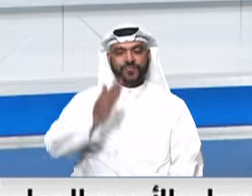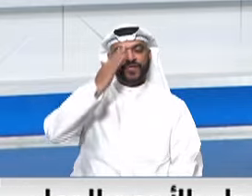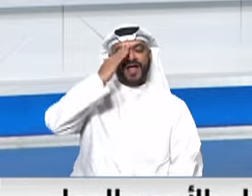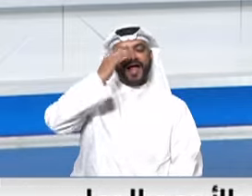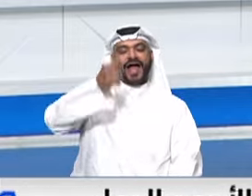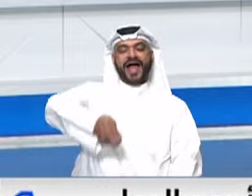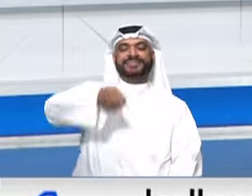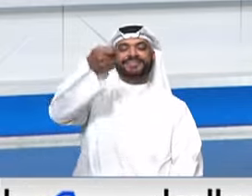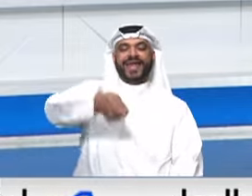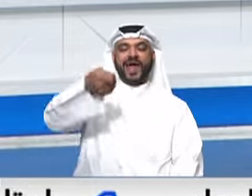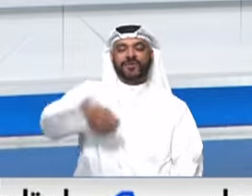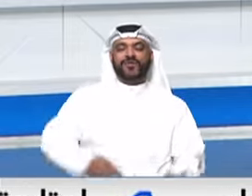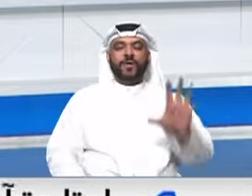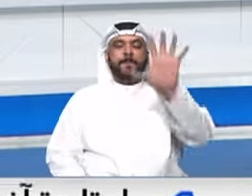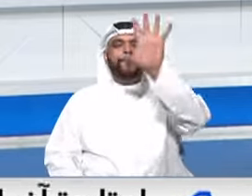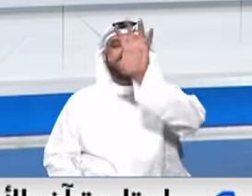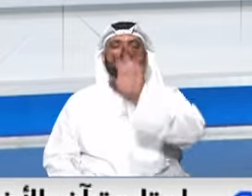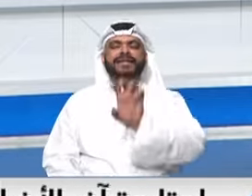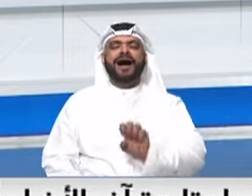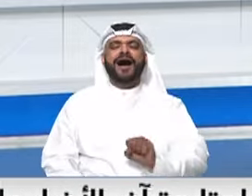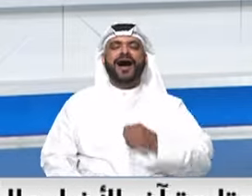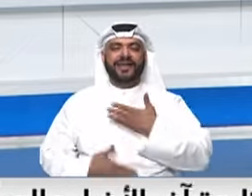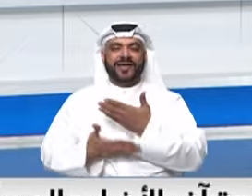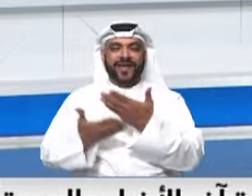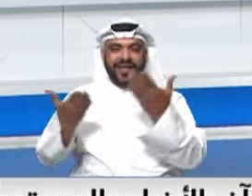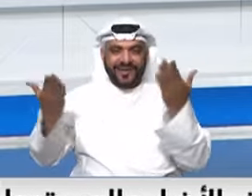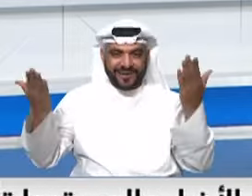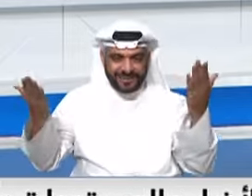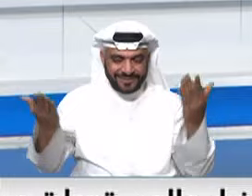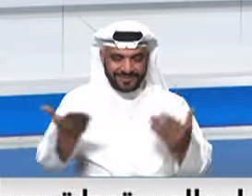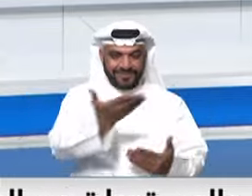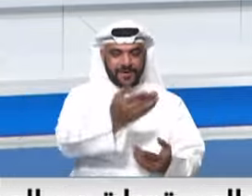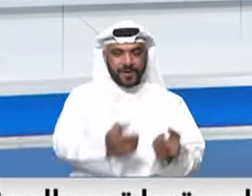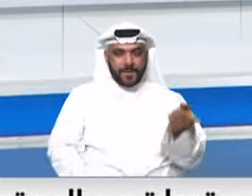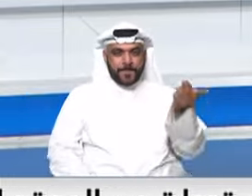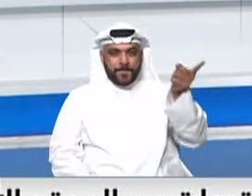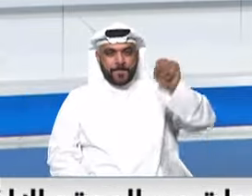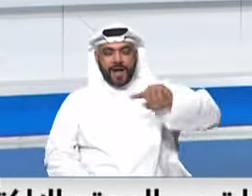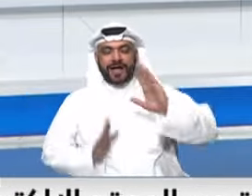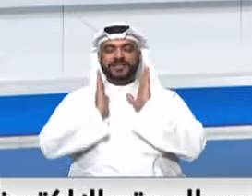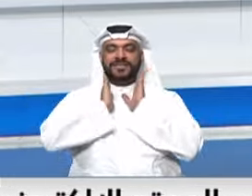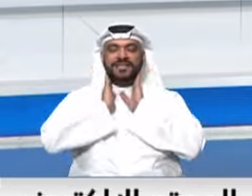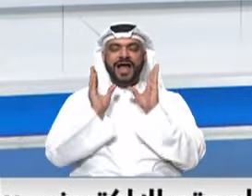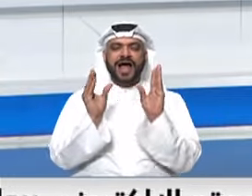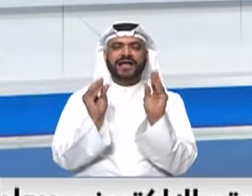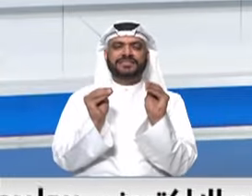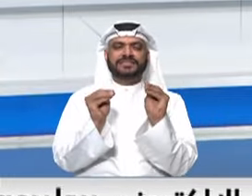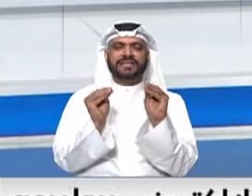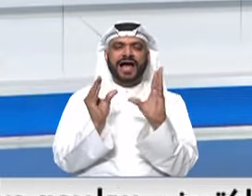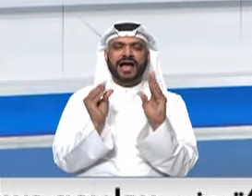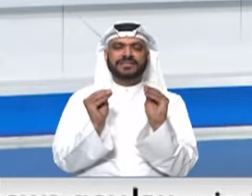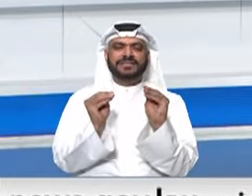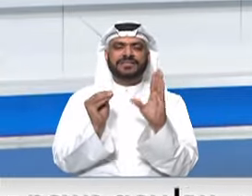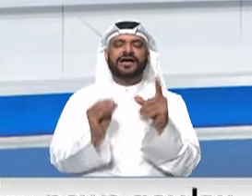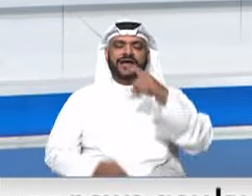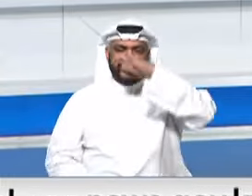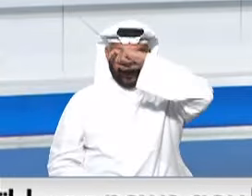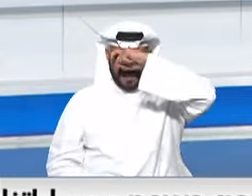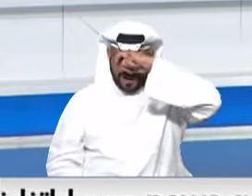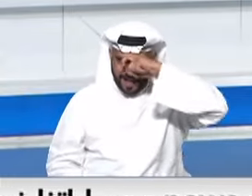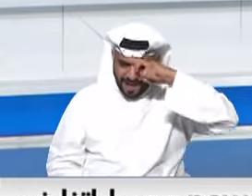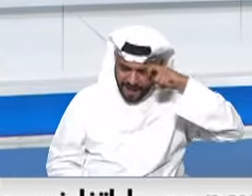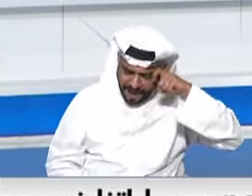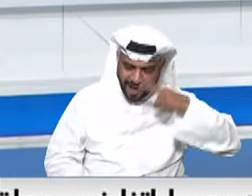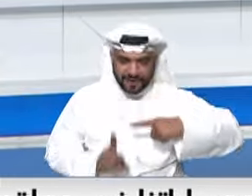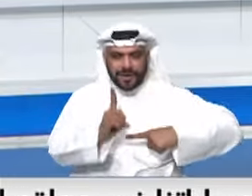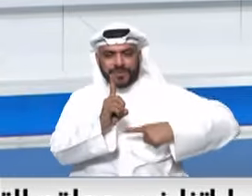أسعد الله أوقاتكم أعزائي المشاهدين. عودة مؤقتة للهواء الكوس باكر بإذن الله، لكن عقب باكر يرجع الهواء الشمال الغربي. أجواء حارة وارتفاع تدريجي في